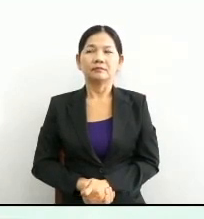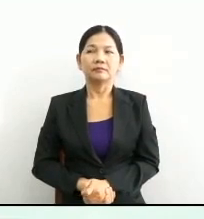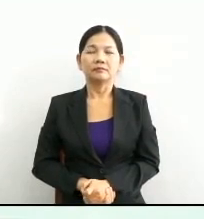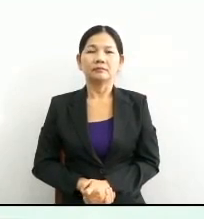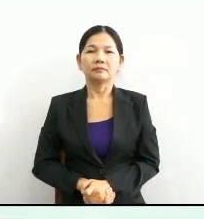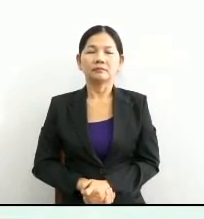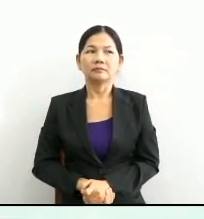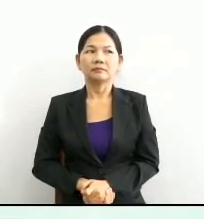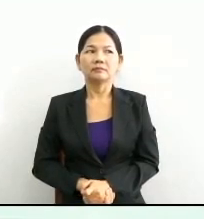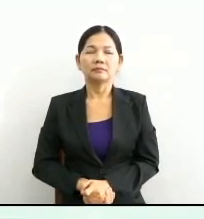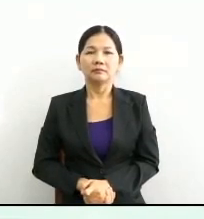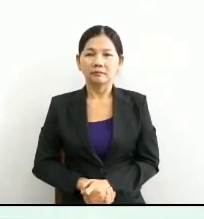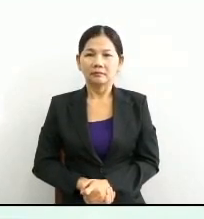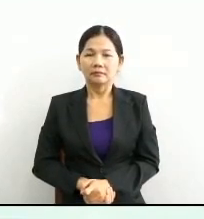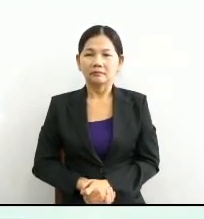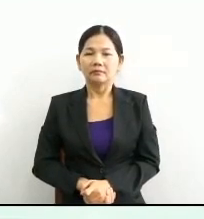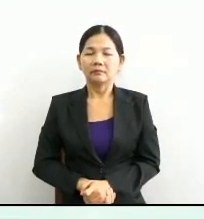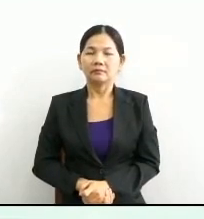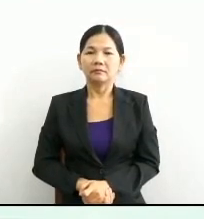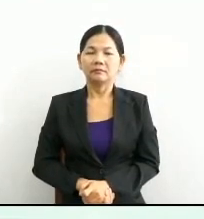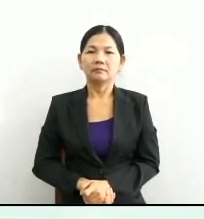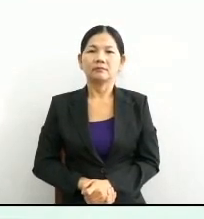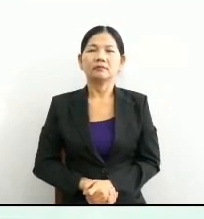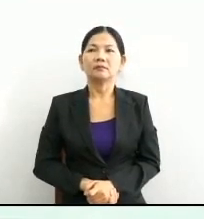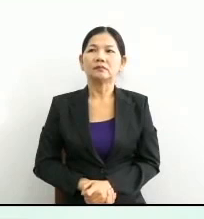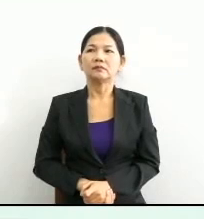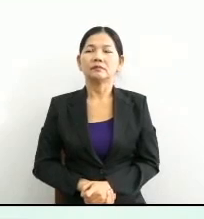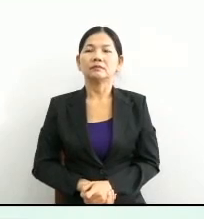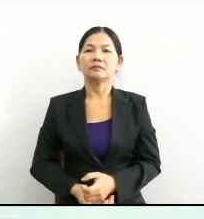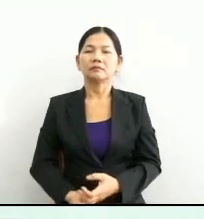rứ sầm đầy đài miến